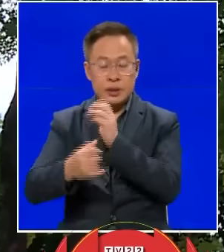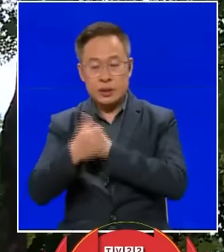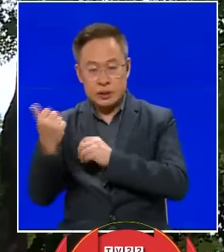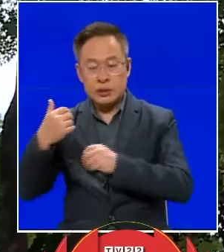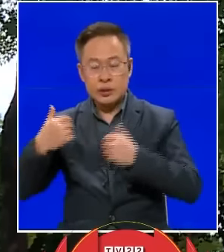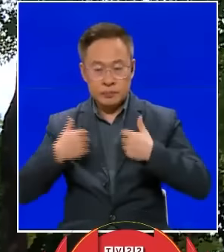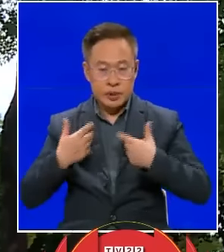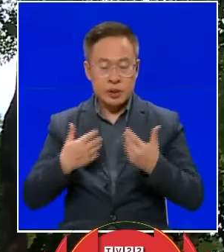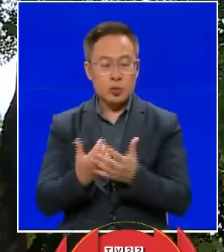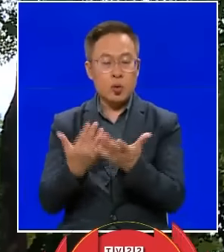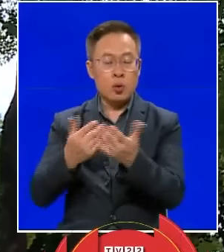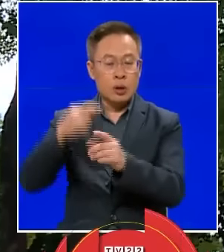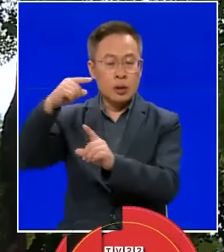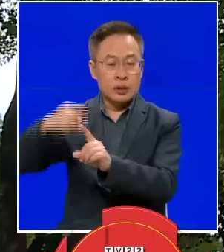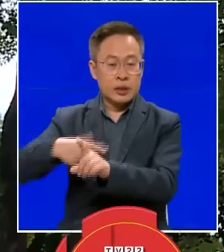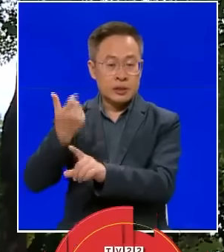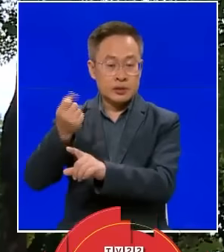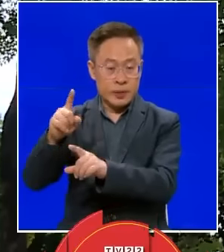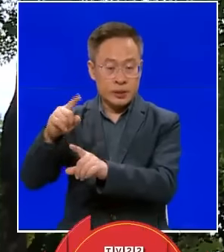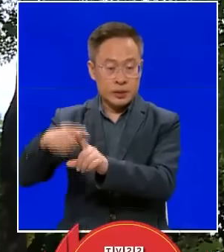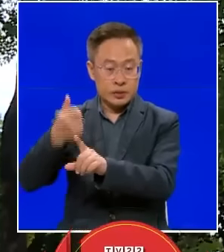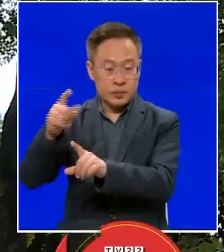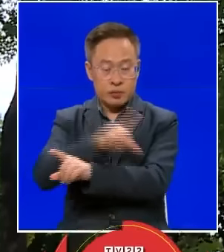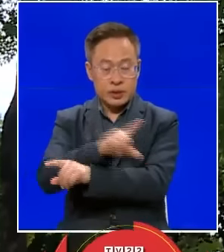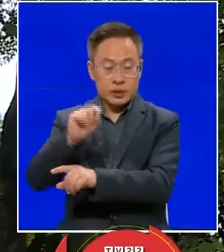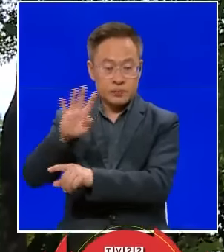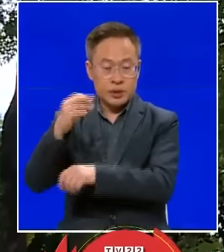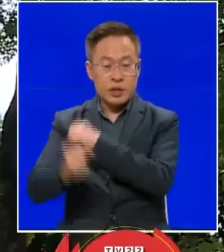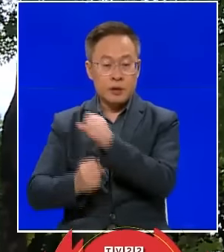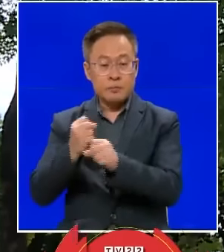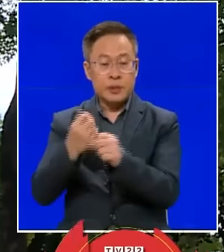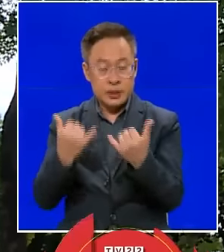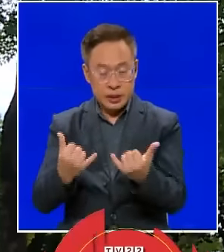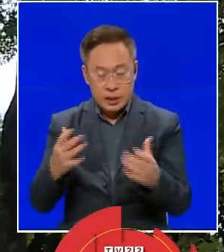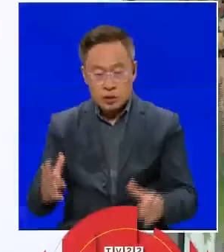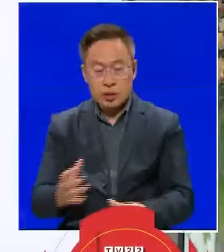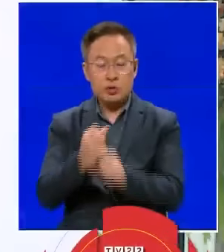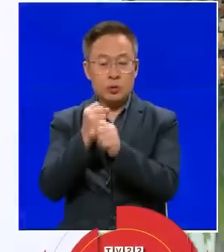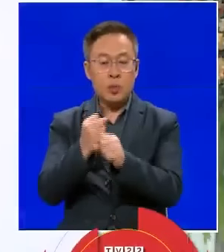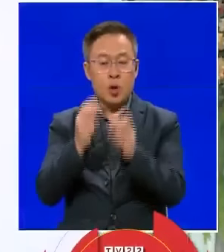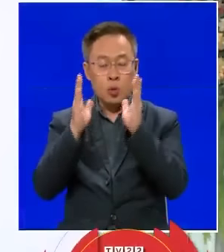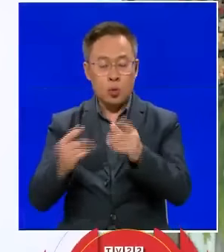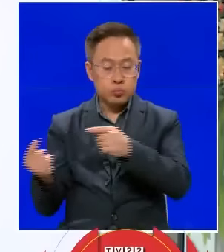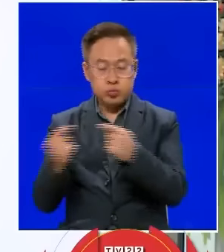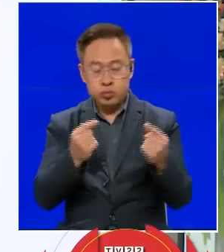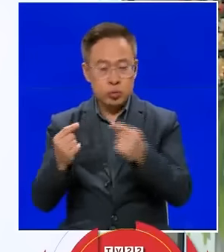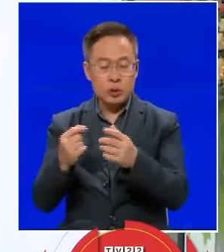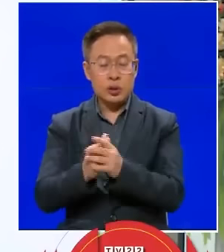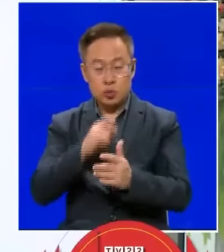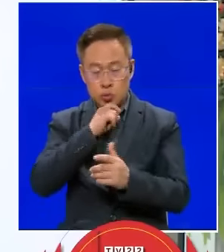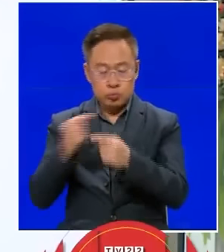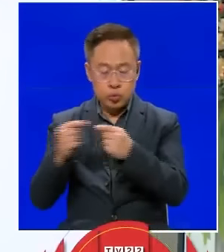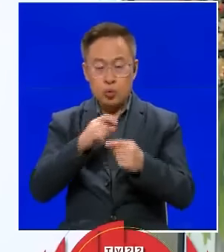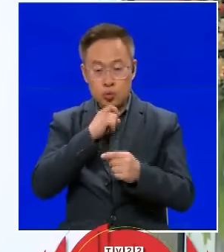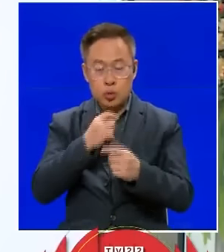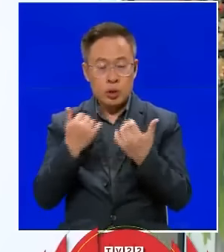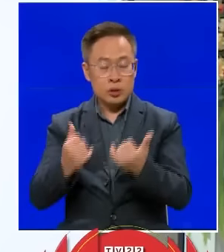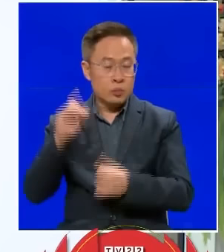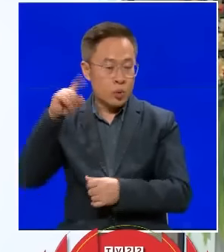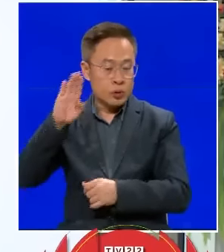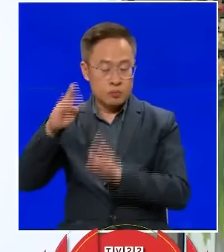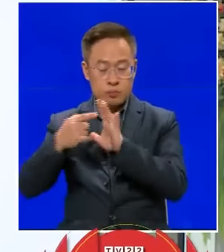การปล่อยตัว 24พฤศจิกายนปีนี้ล่าสุดจำนวนผู้ต้องขังระหว่างสู้คดีปรับลดลงไปอีกกรณีที่บุ้งเสีย